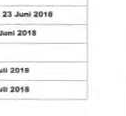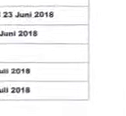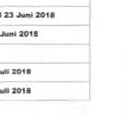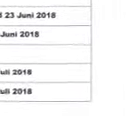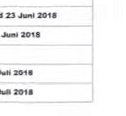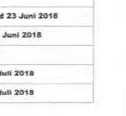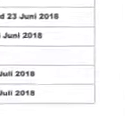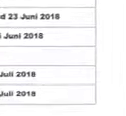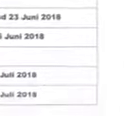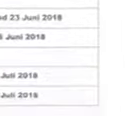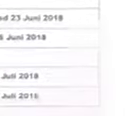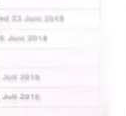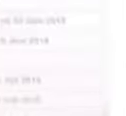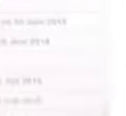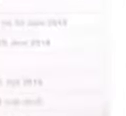jadwal coklit.